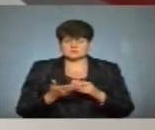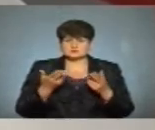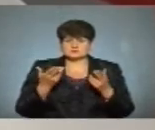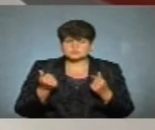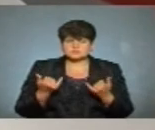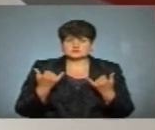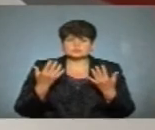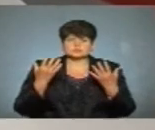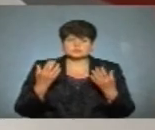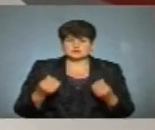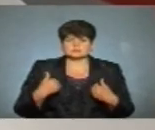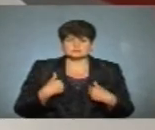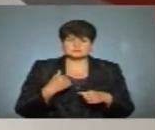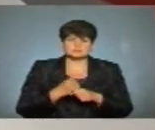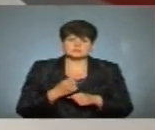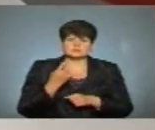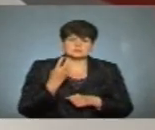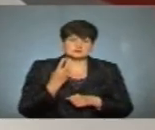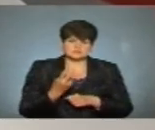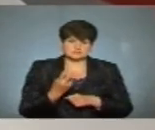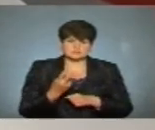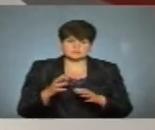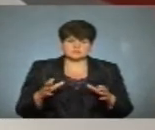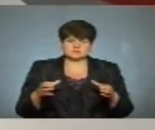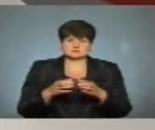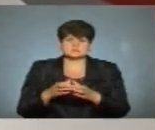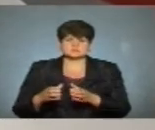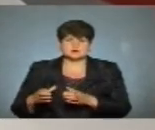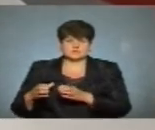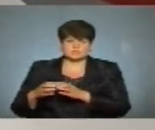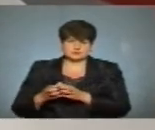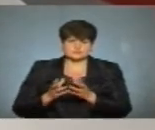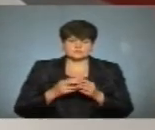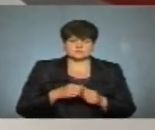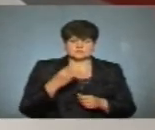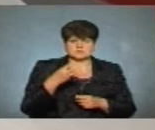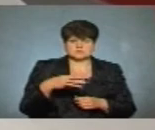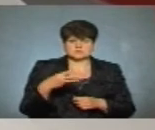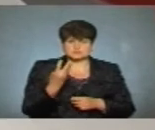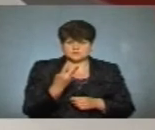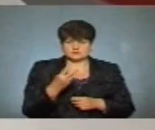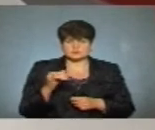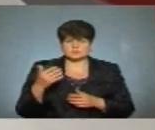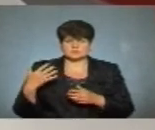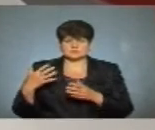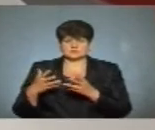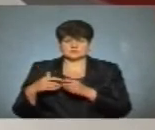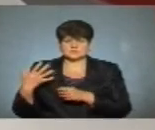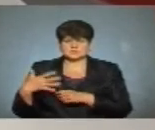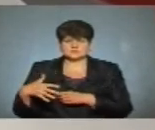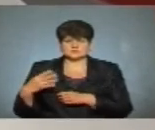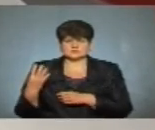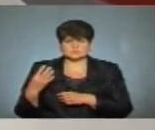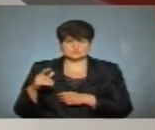на сьогоднішній день ми сформували два таких зведених загони в кількості 33 і в кількості 54